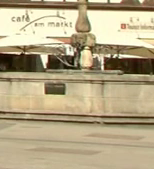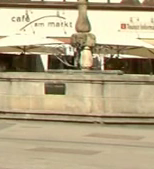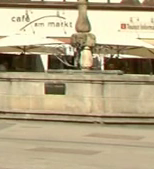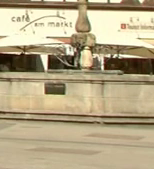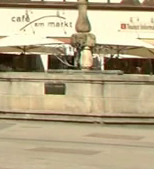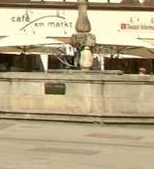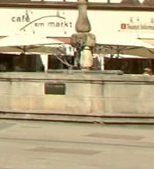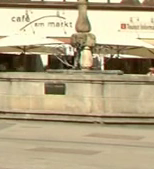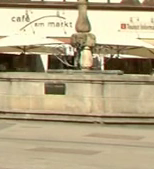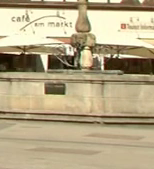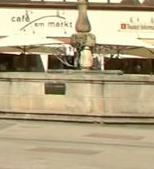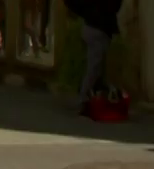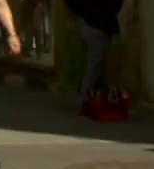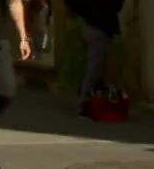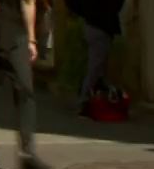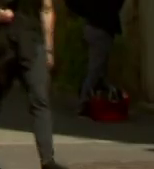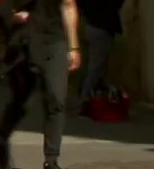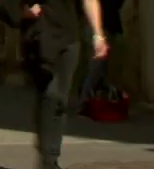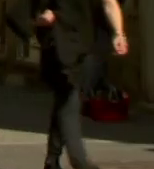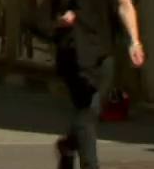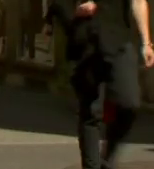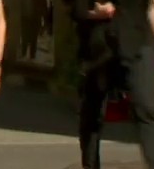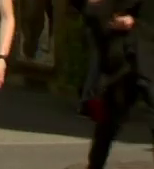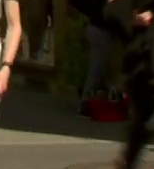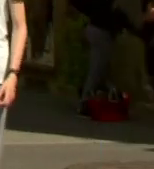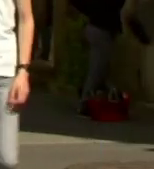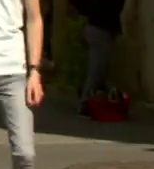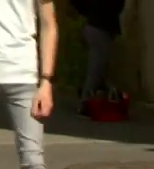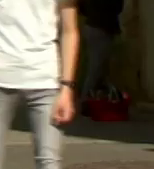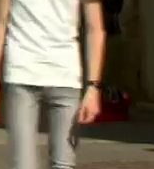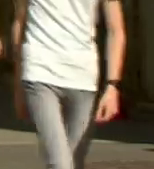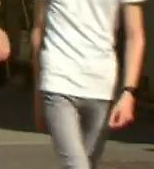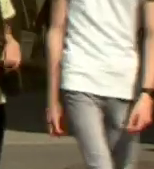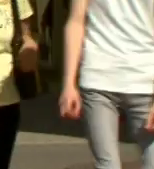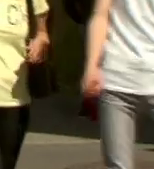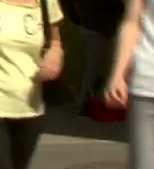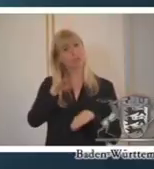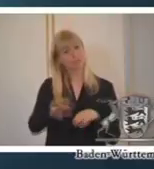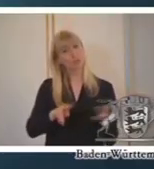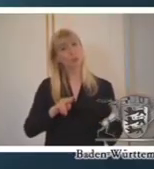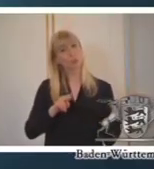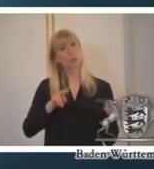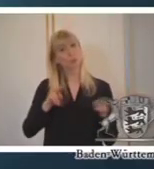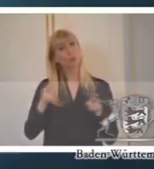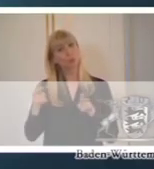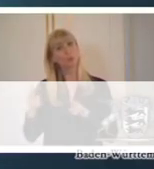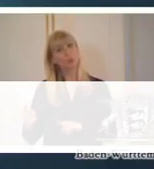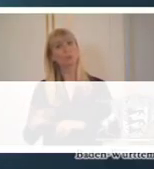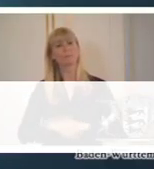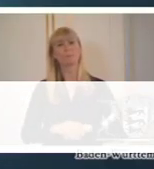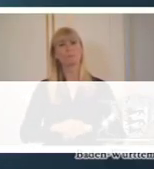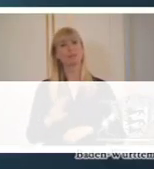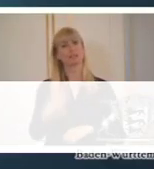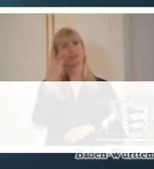Klar ist nur, ein sofortiges Zurück in den Ursprungszustand kann und wird es nicht geben. Und ich will einfach nur zwei Parameter